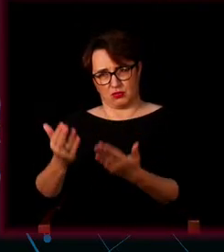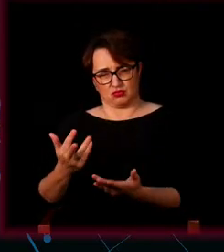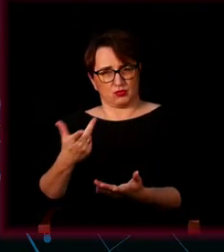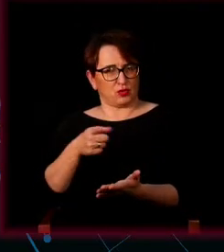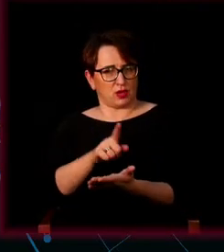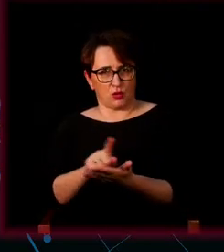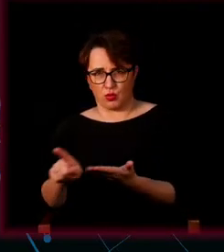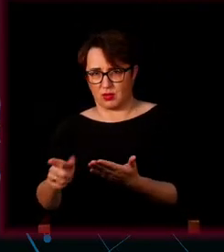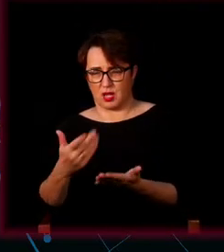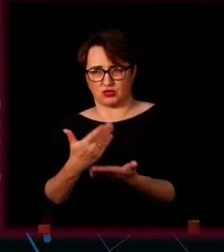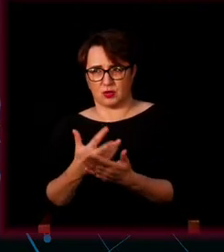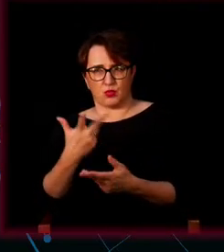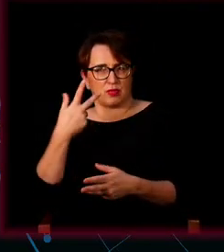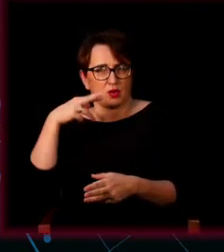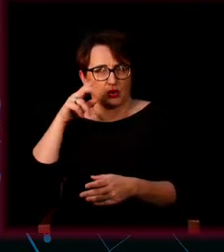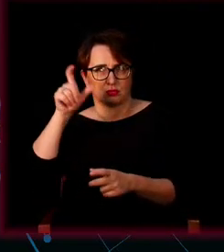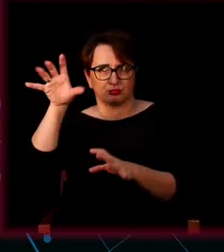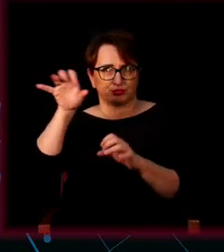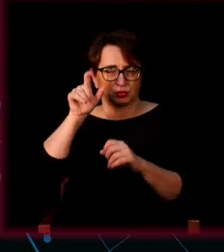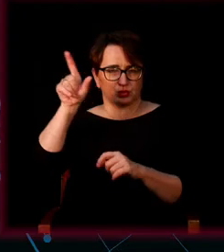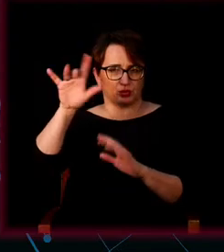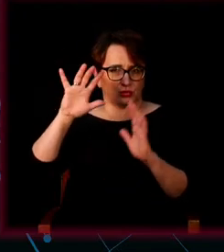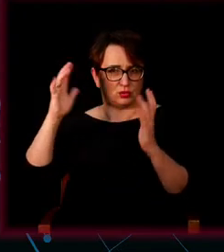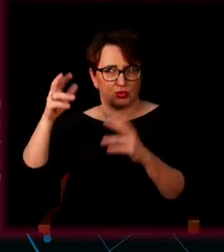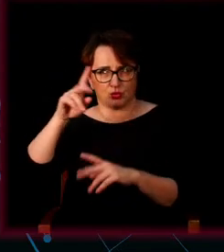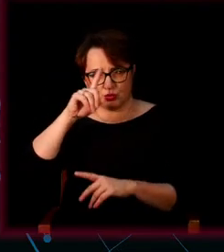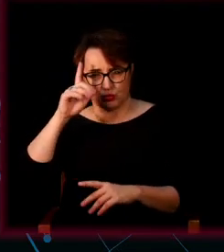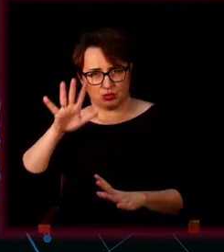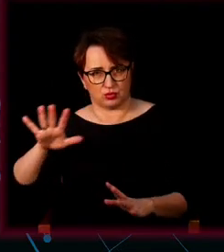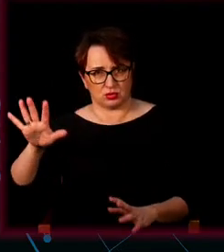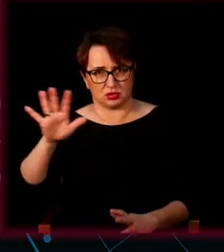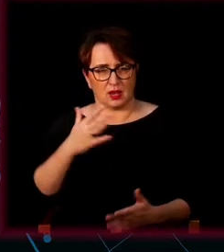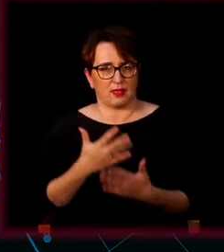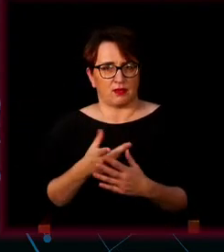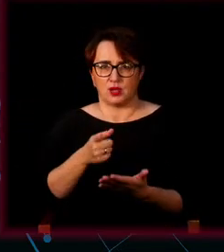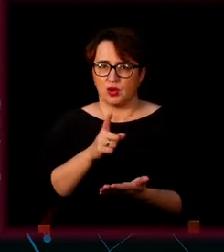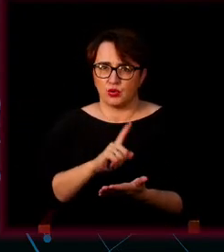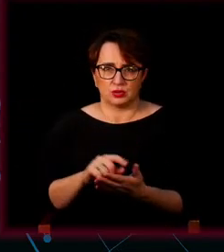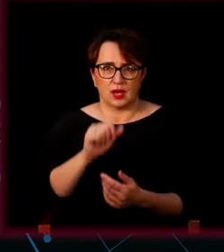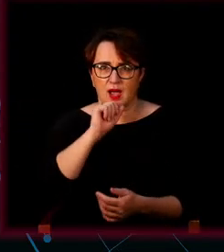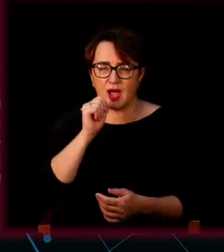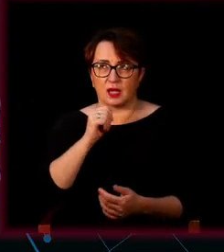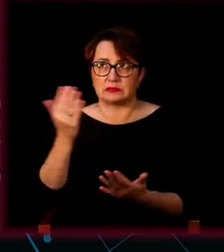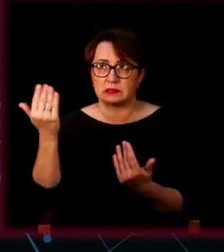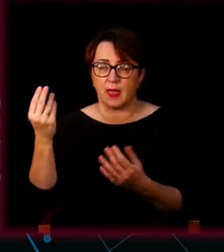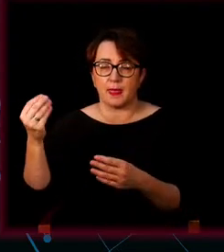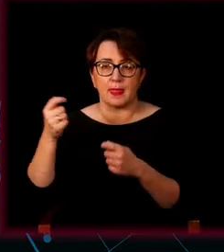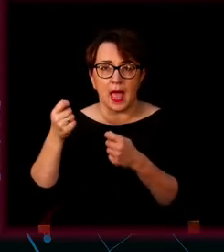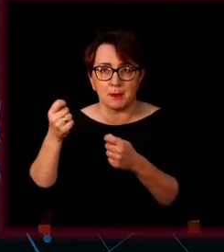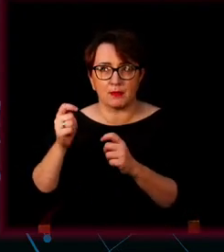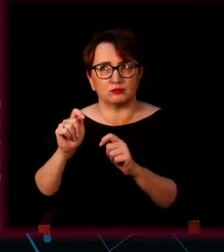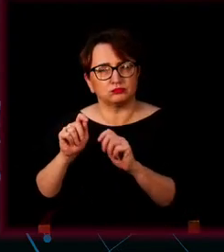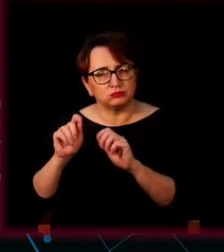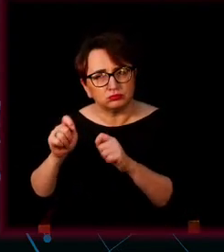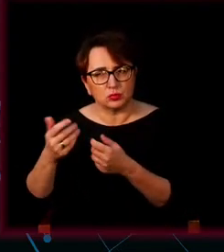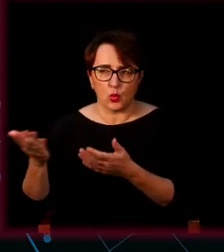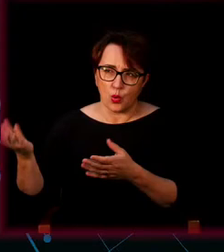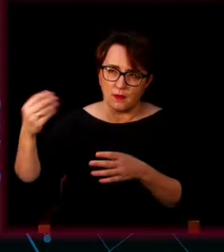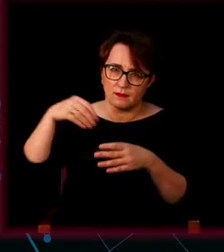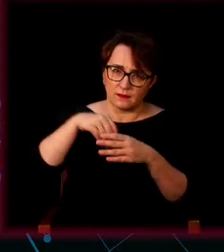tych Getyńczyków i przez to właśnie nie udaje mu się ani żadnego z tych państw najpierw przekonać